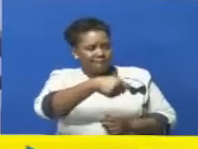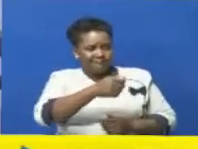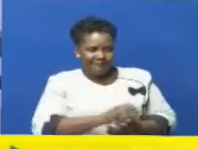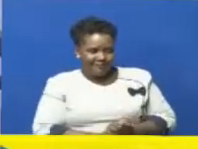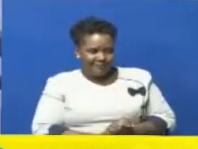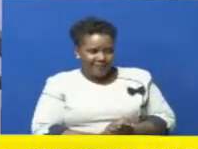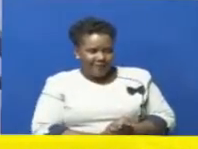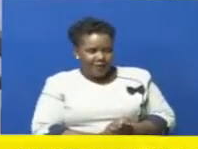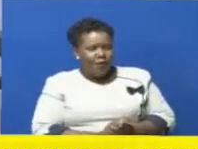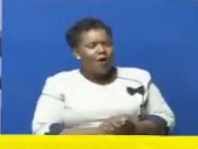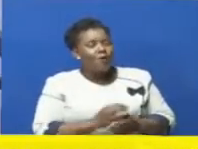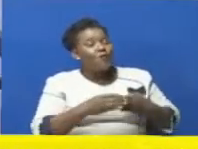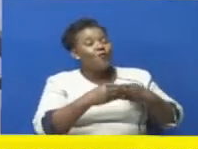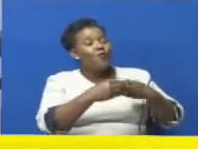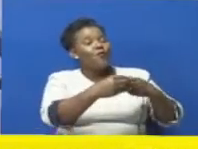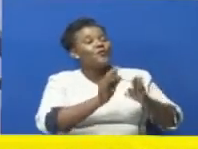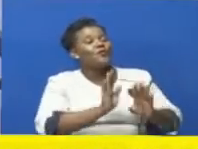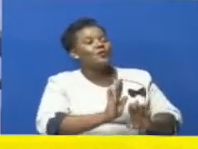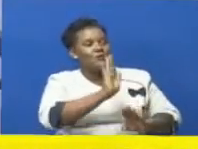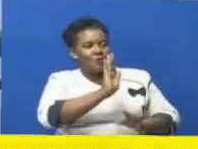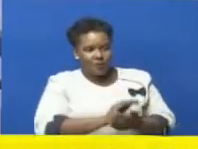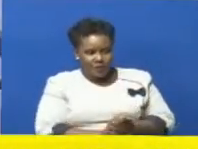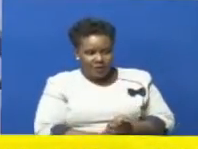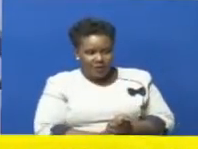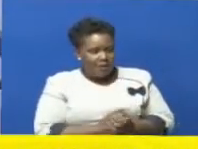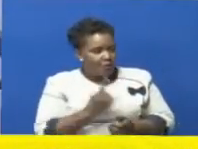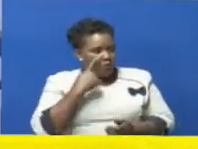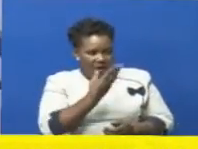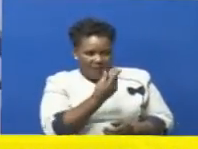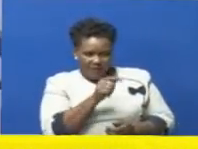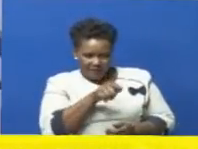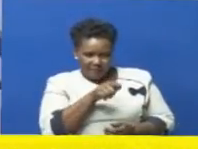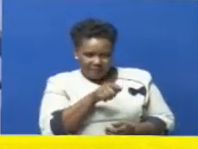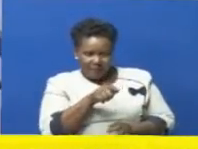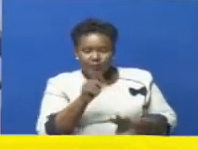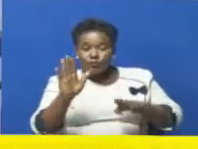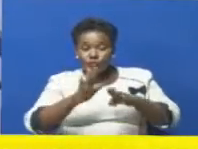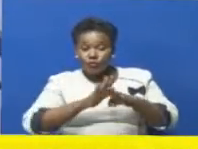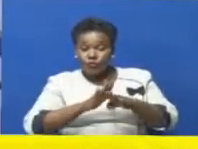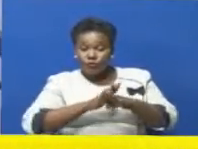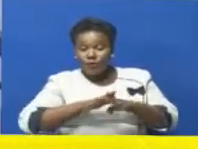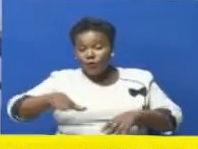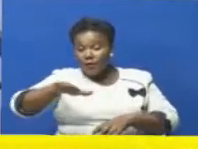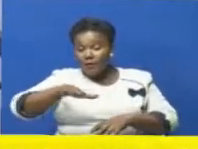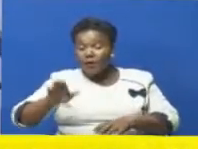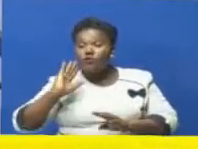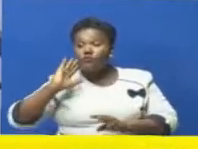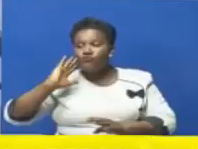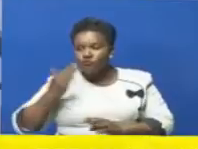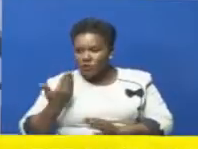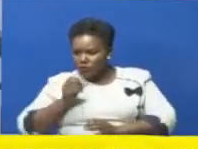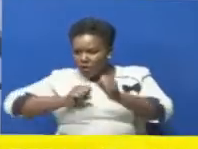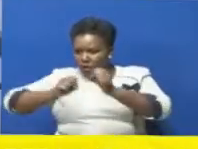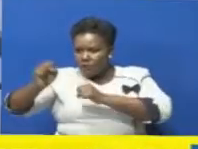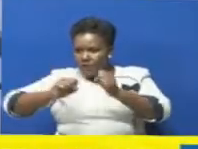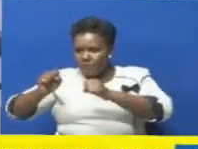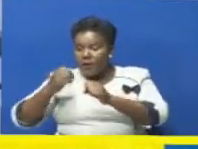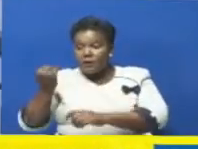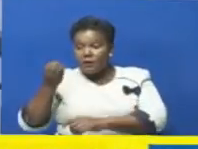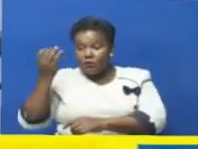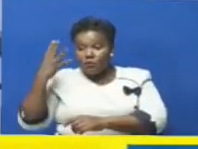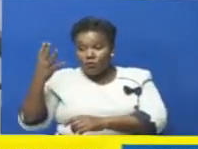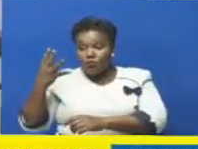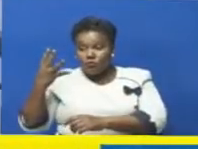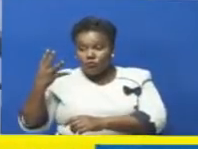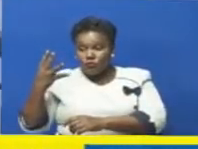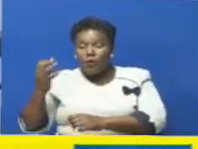kwa kuamua fedha hizi tumike katika maeneo yenye umuhimu mkubwa kitaifa katika kukabiliana na ugonjwa huu wa uviko, ikiwemo na